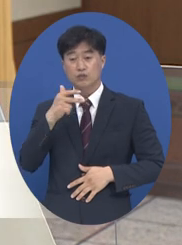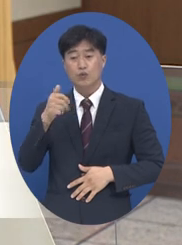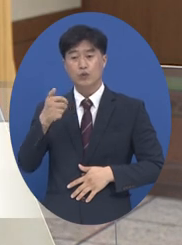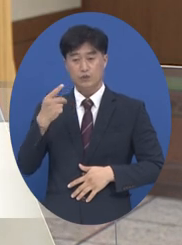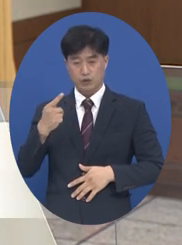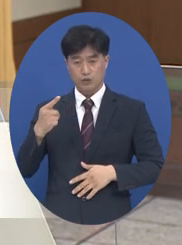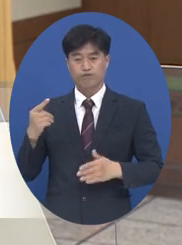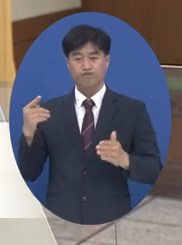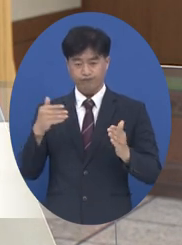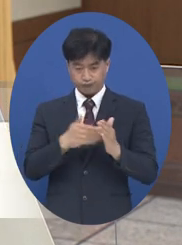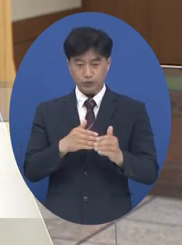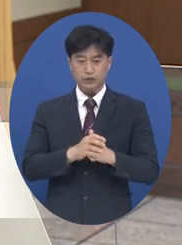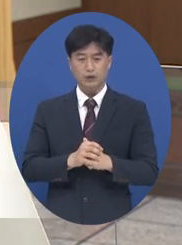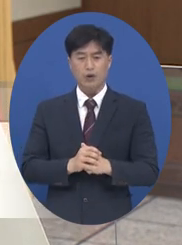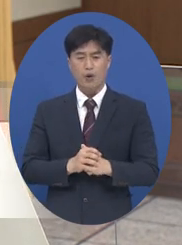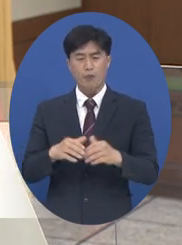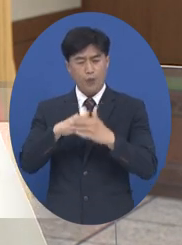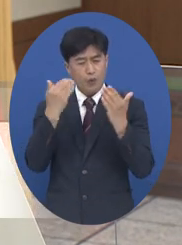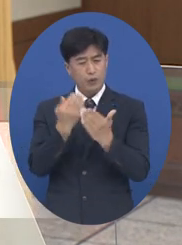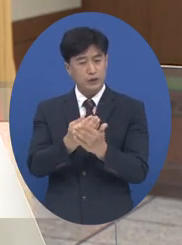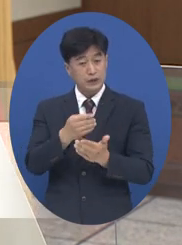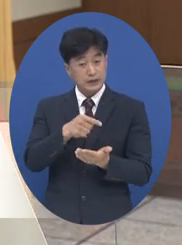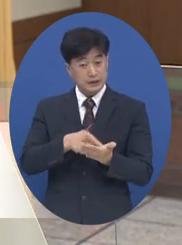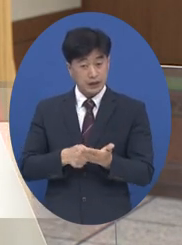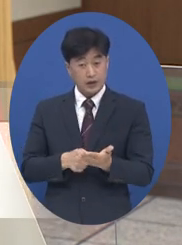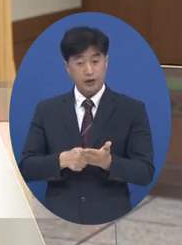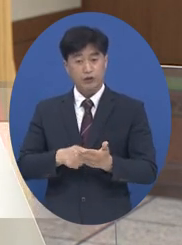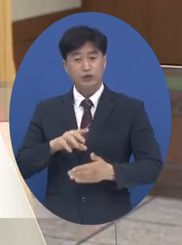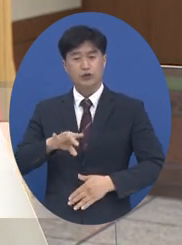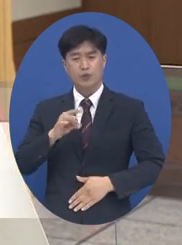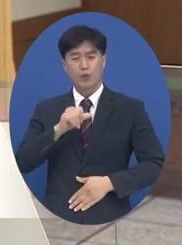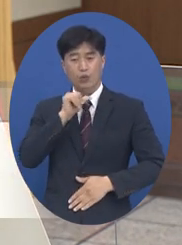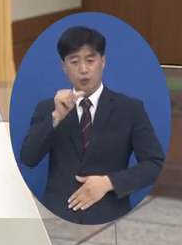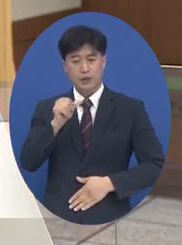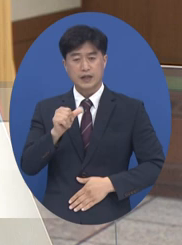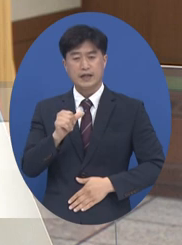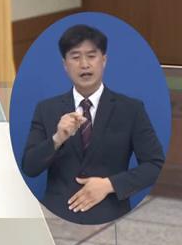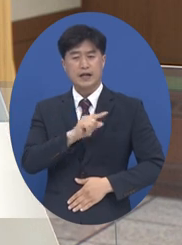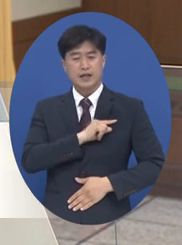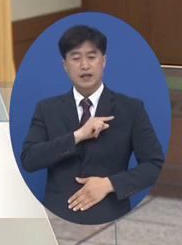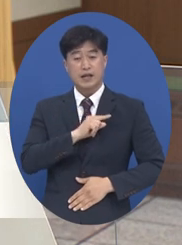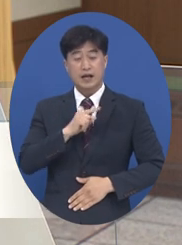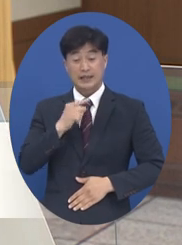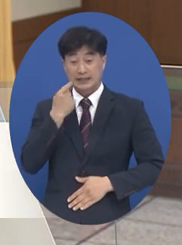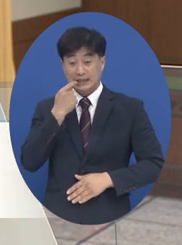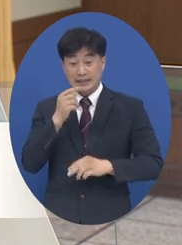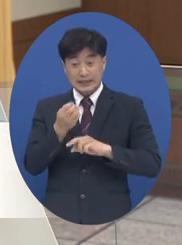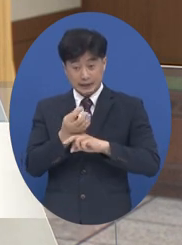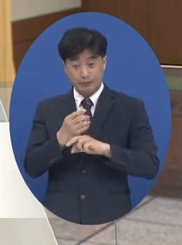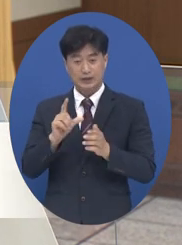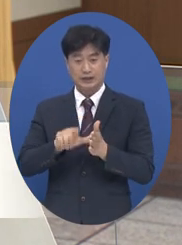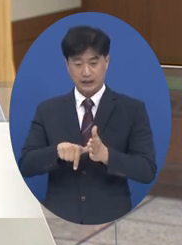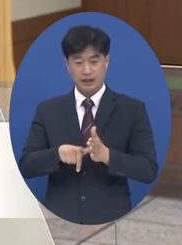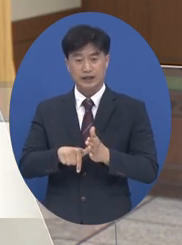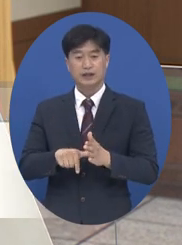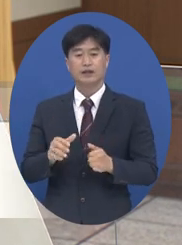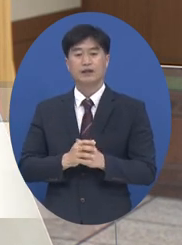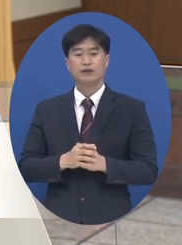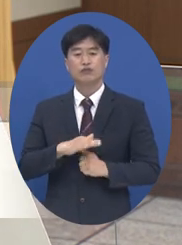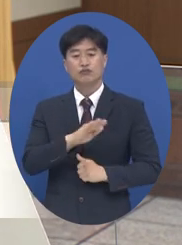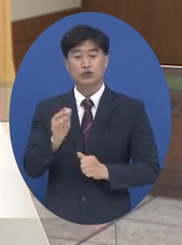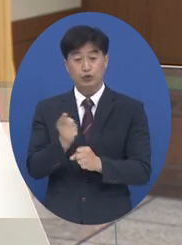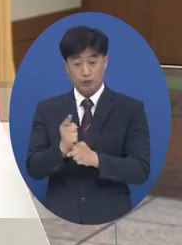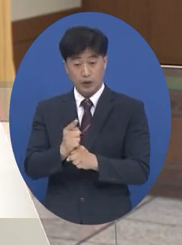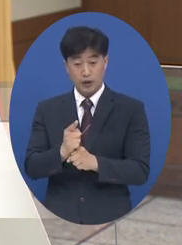재난의 있어서 초기 5분 그 시간이 가장 황금의 시간이라고 합니다 그럼 저희 수강 대회가